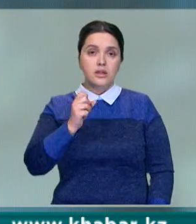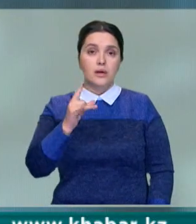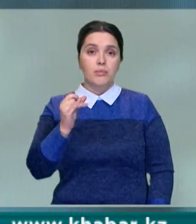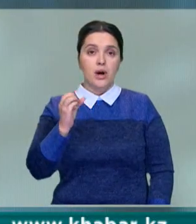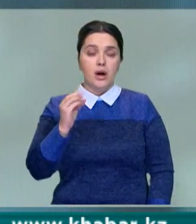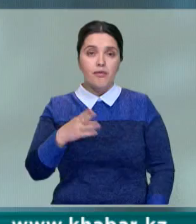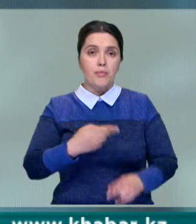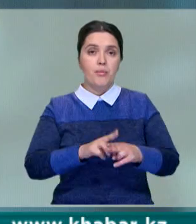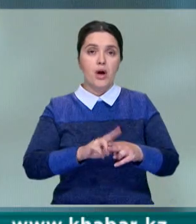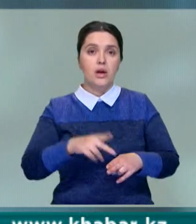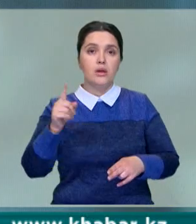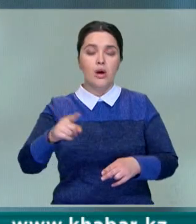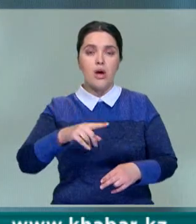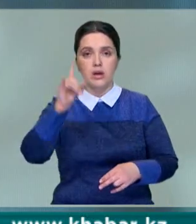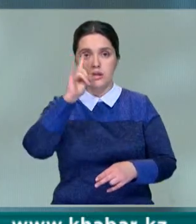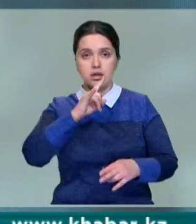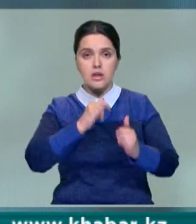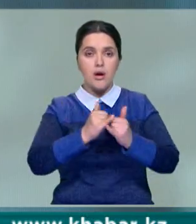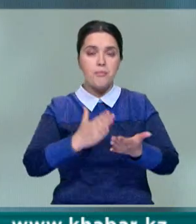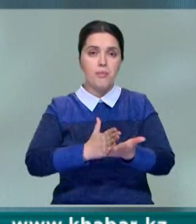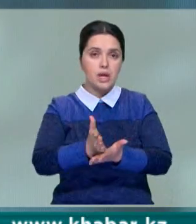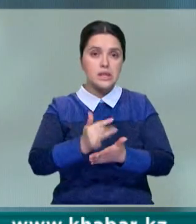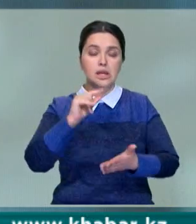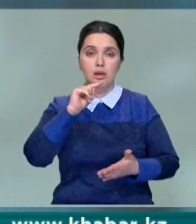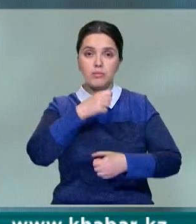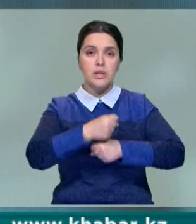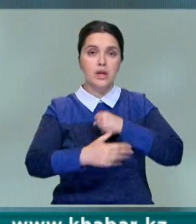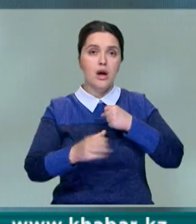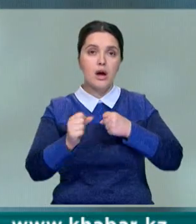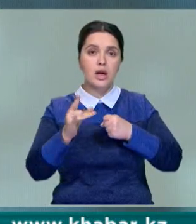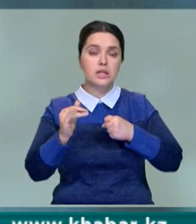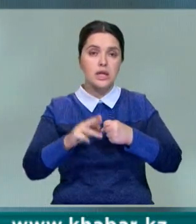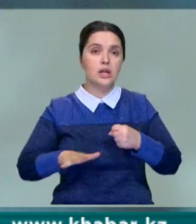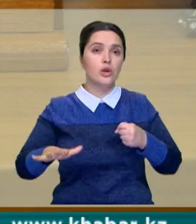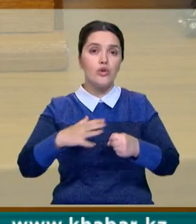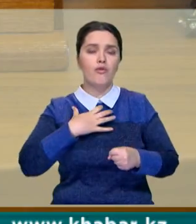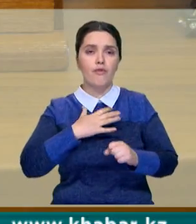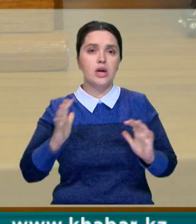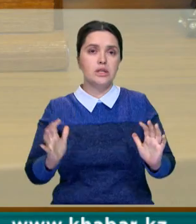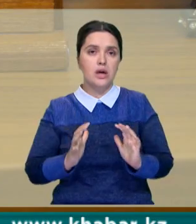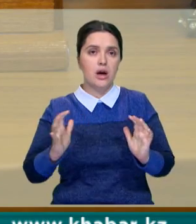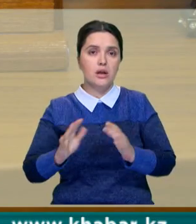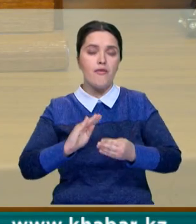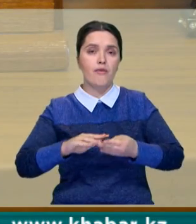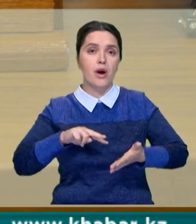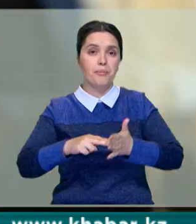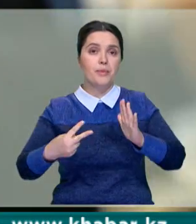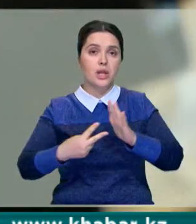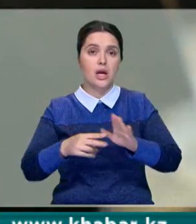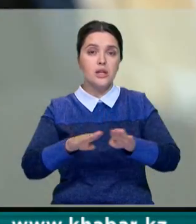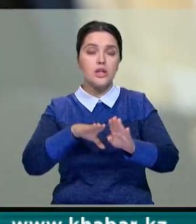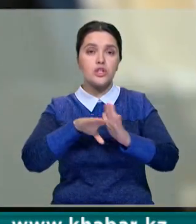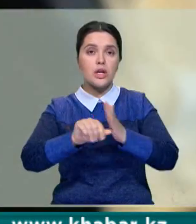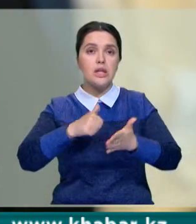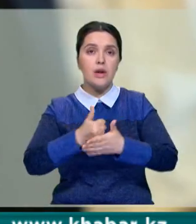примером развития многовекторной политики и экономики в Центральноазиатском регионе. Важно сохранить эти позиции. Так считает